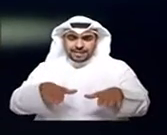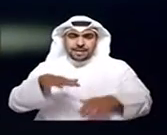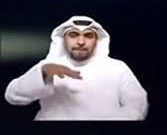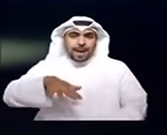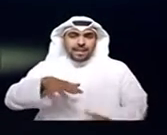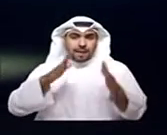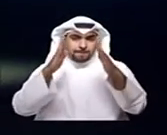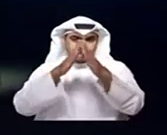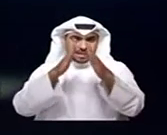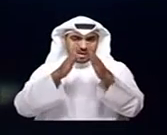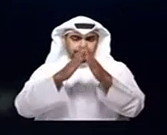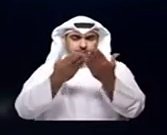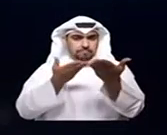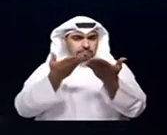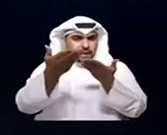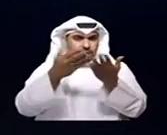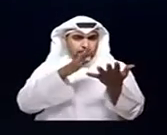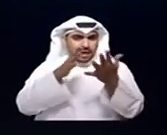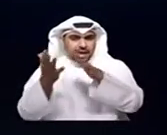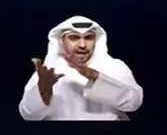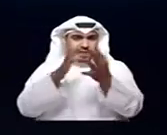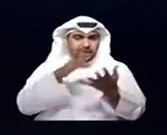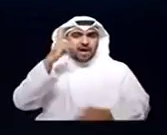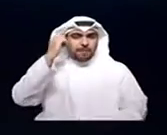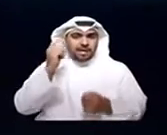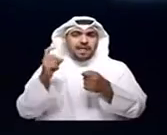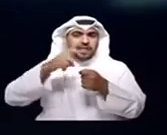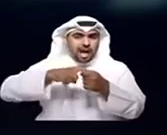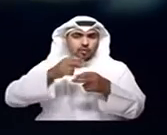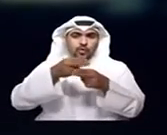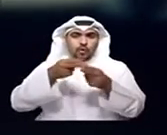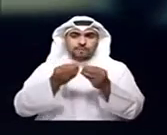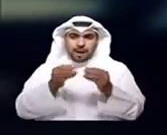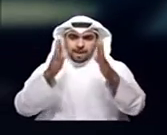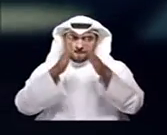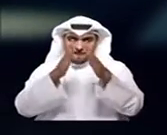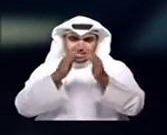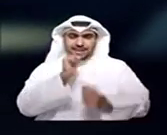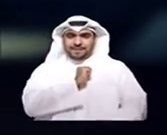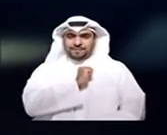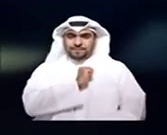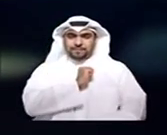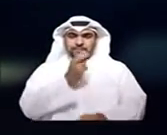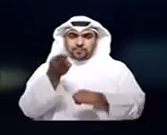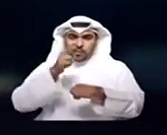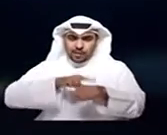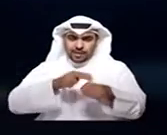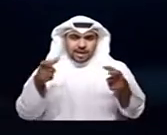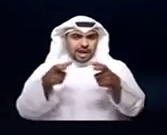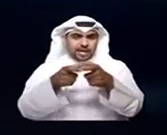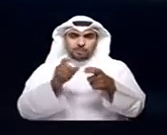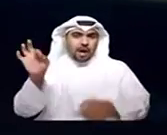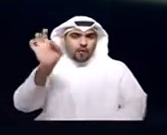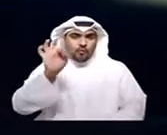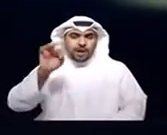البرلماني بين مجلسي الأمة الكويتي والنواب المصري. وتناولت المباحثات الرسمية التي عقدت بمقر البرلمان